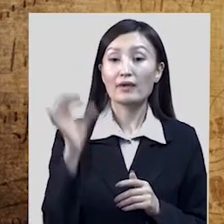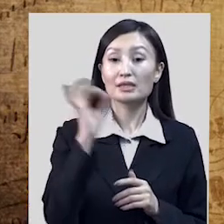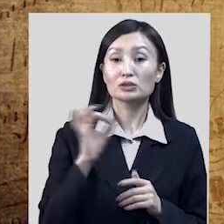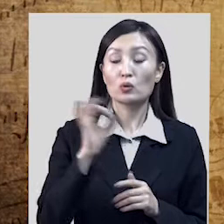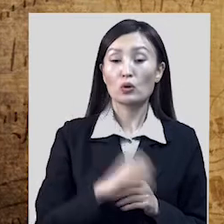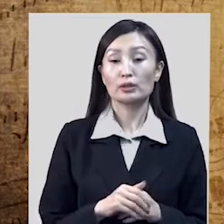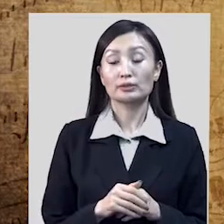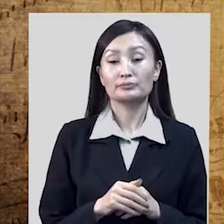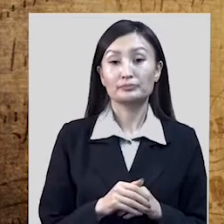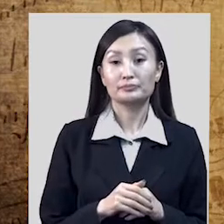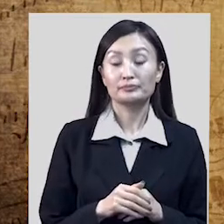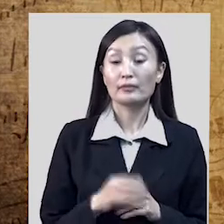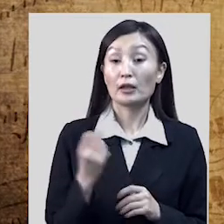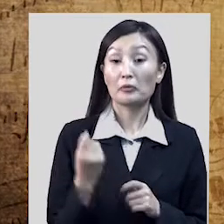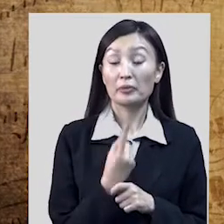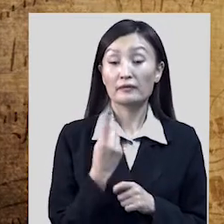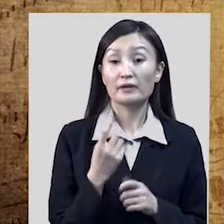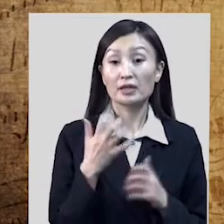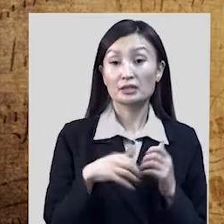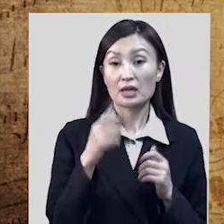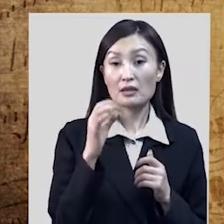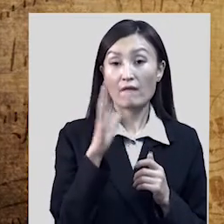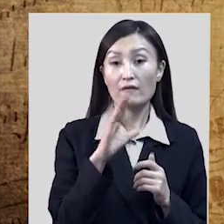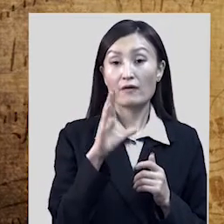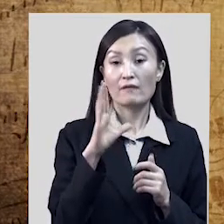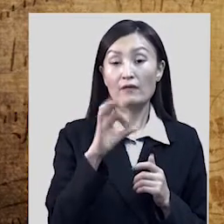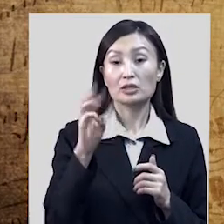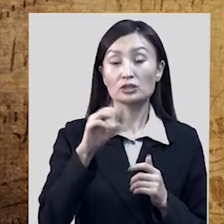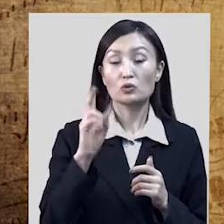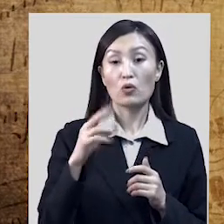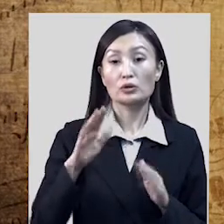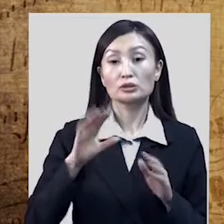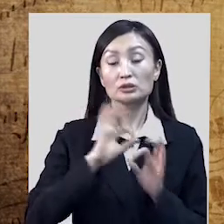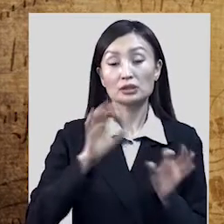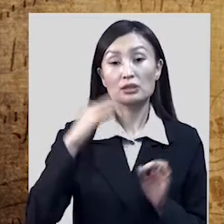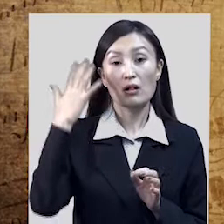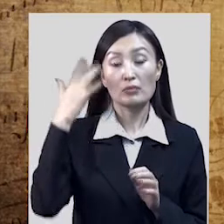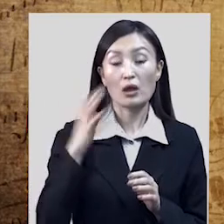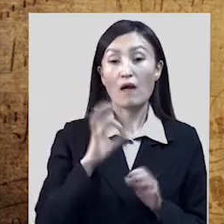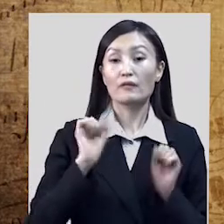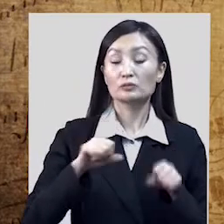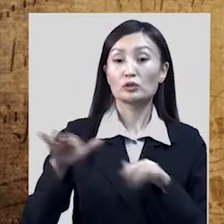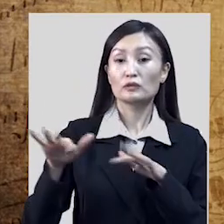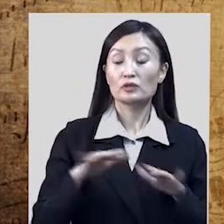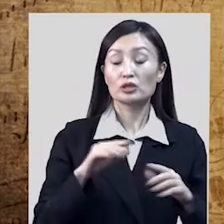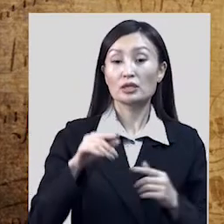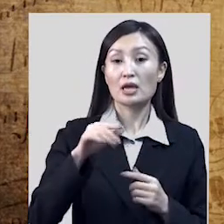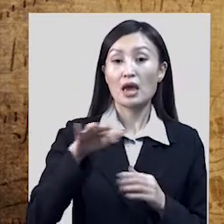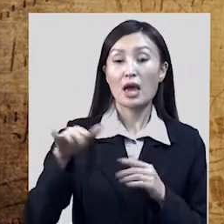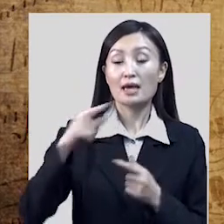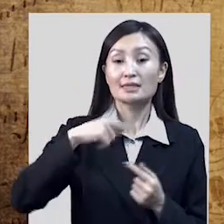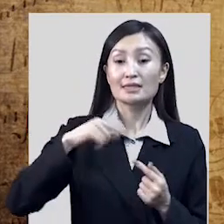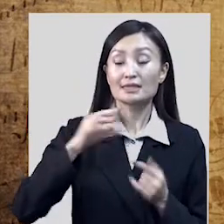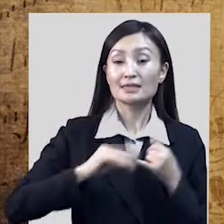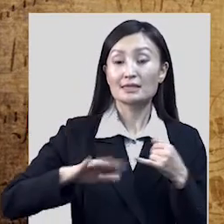хронологии впервые на среднем востоке перу не высказала мнение о возможности движения земли вокруг солнца и